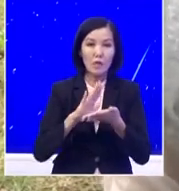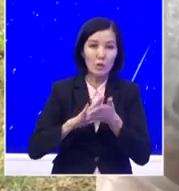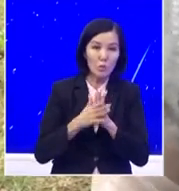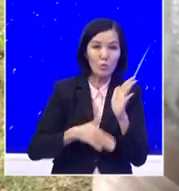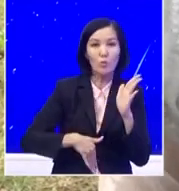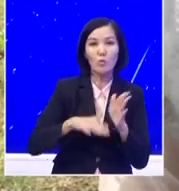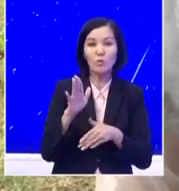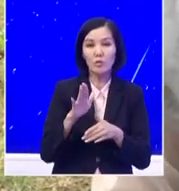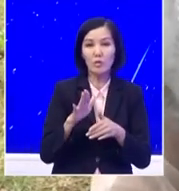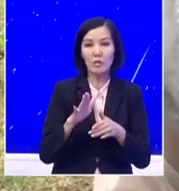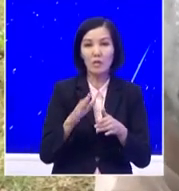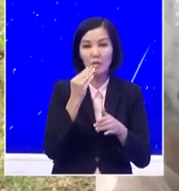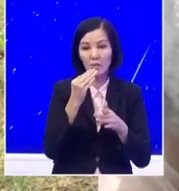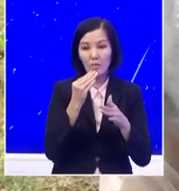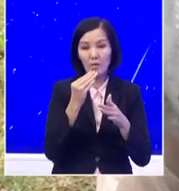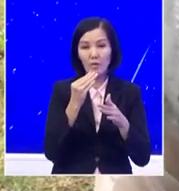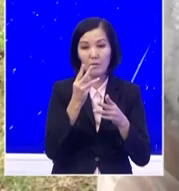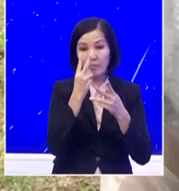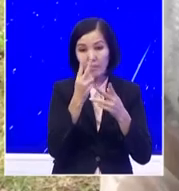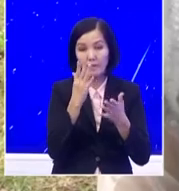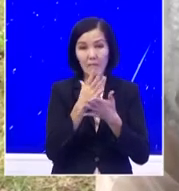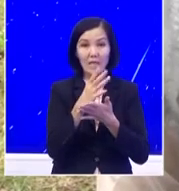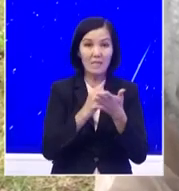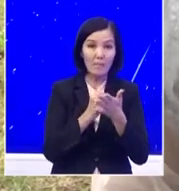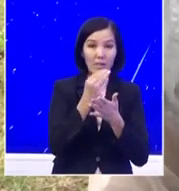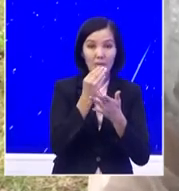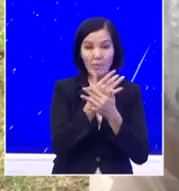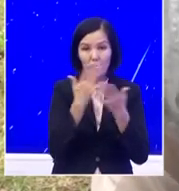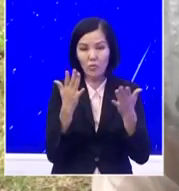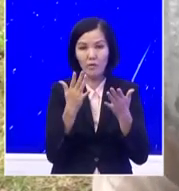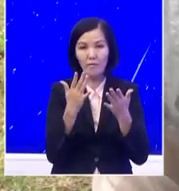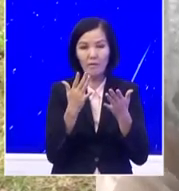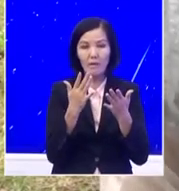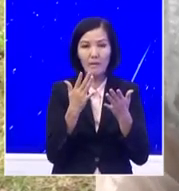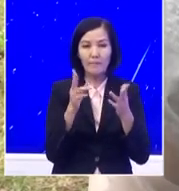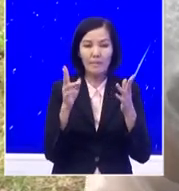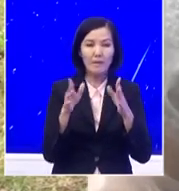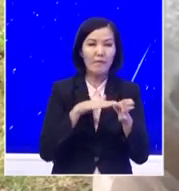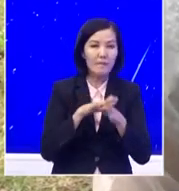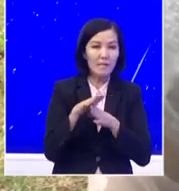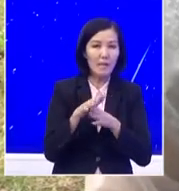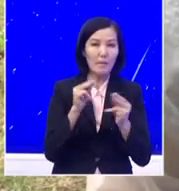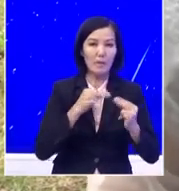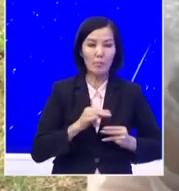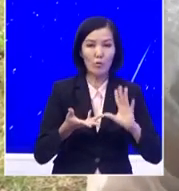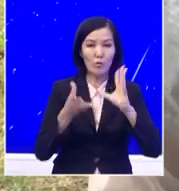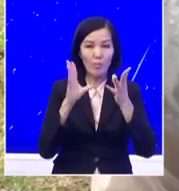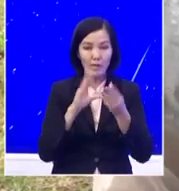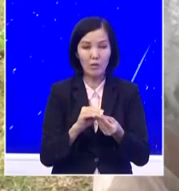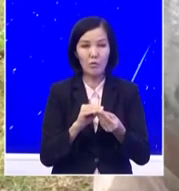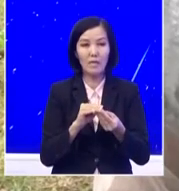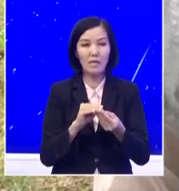доступ в пищеблок, то есть увидели запасы продуктов, промониторили в целом работу.